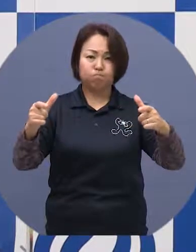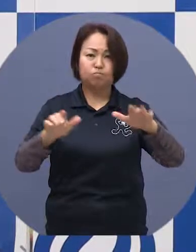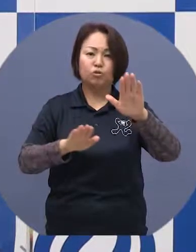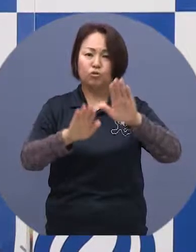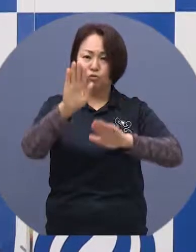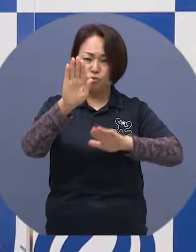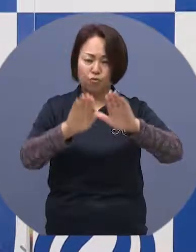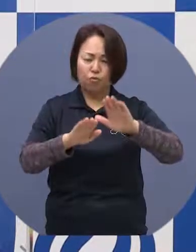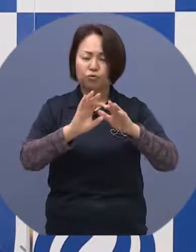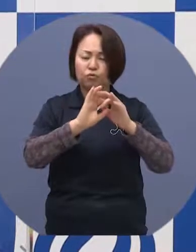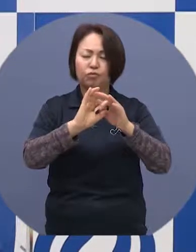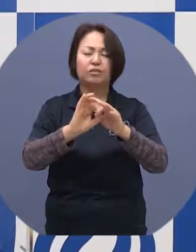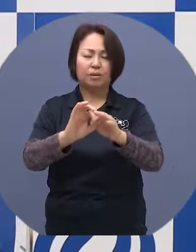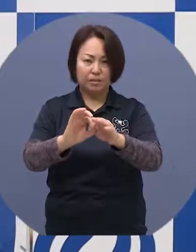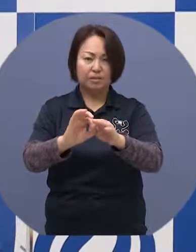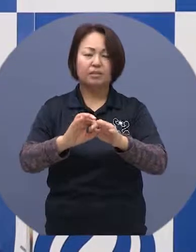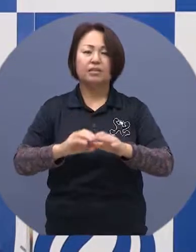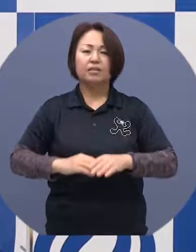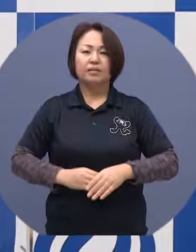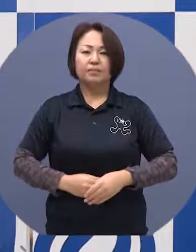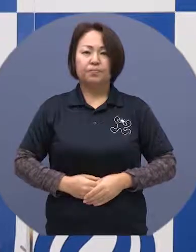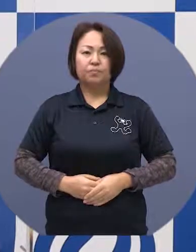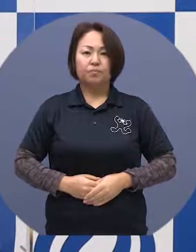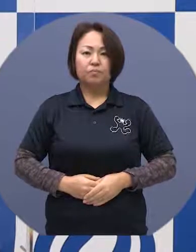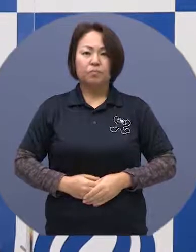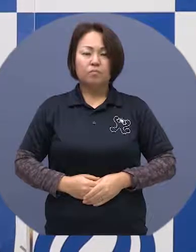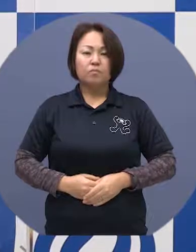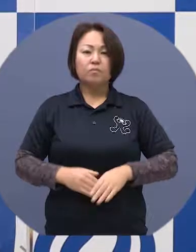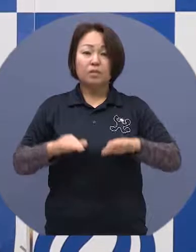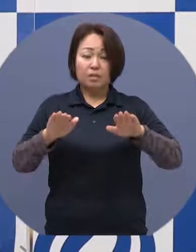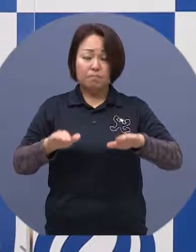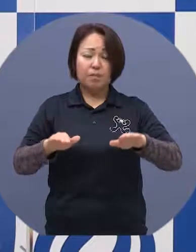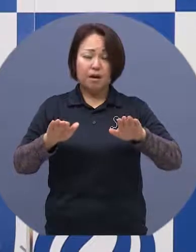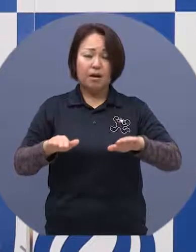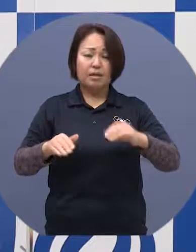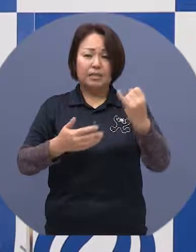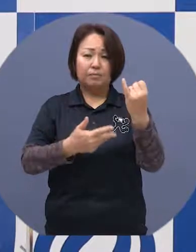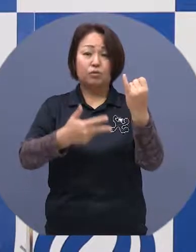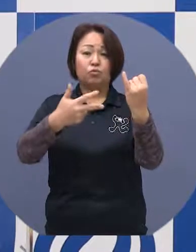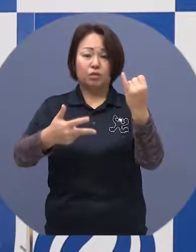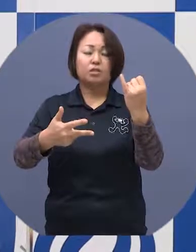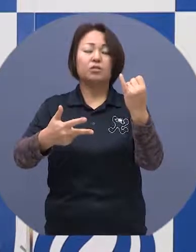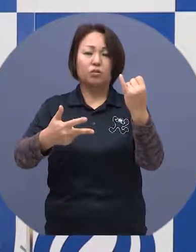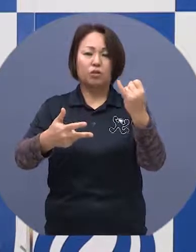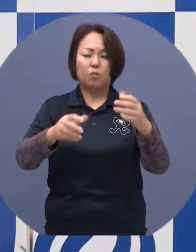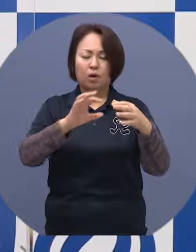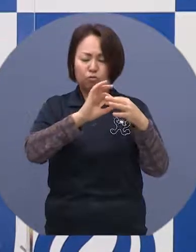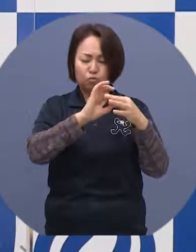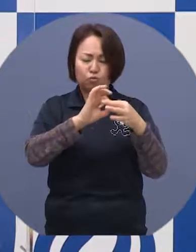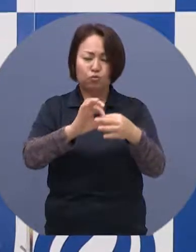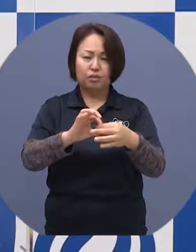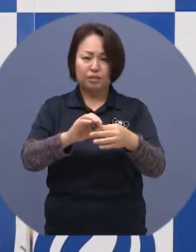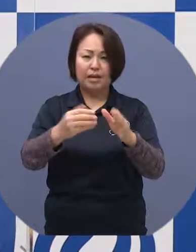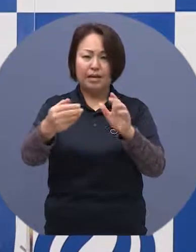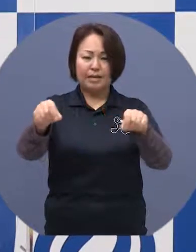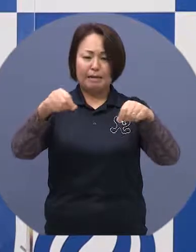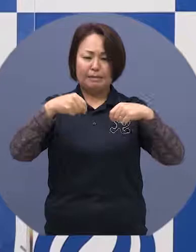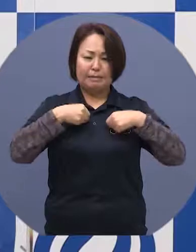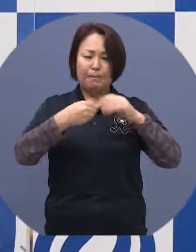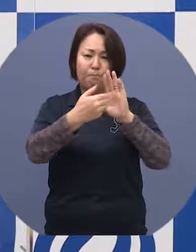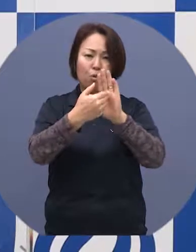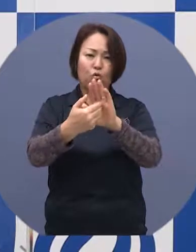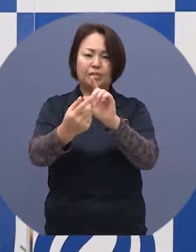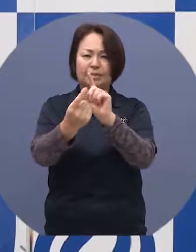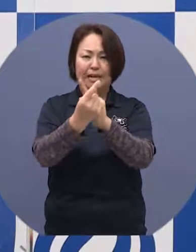ない状況が続いておりますこのようななか本誌といたしましては引き続き感染防止対策この